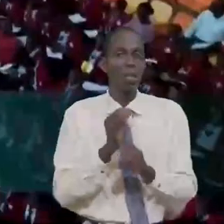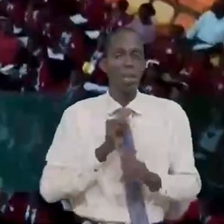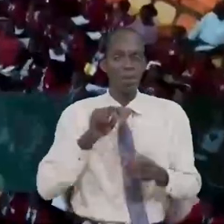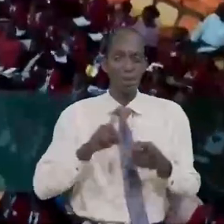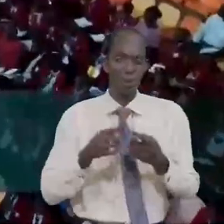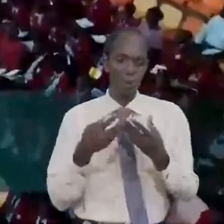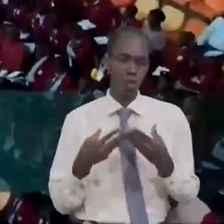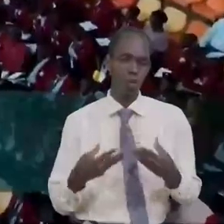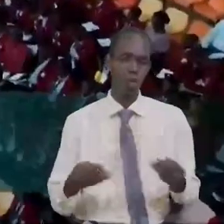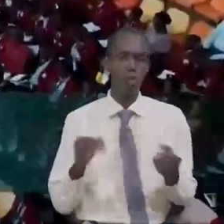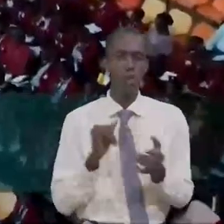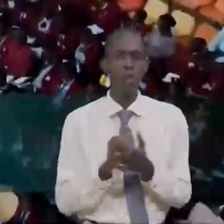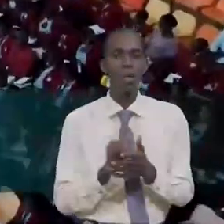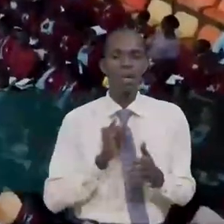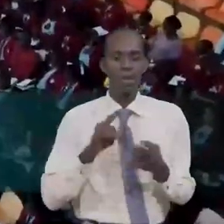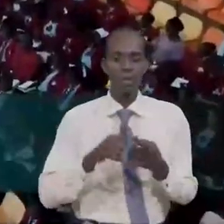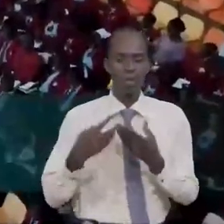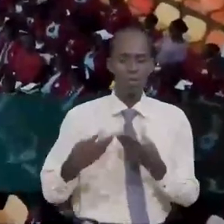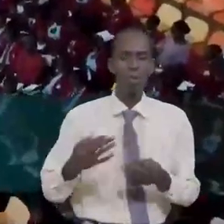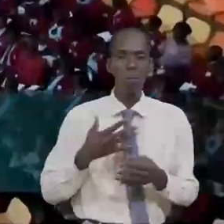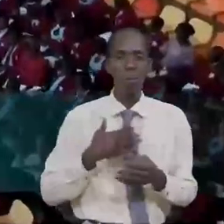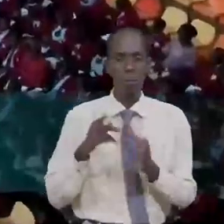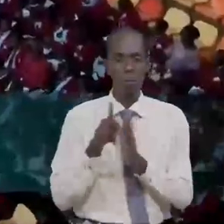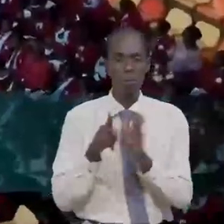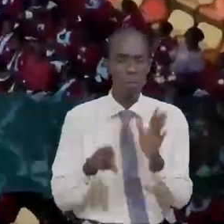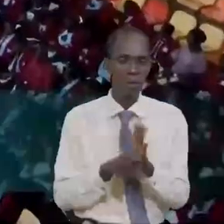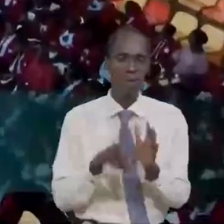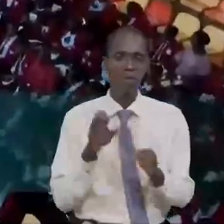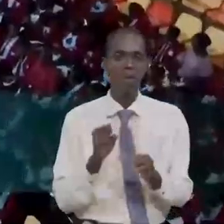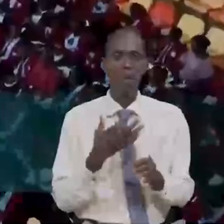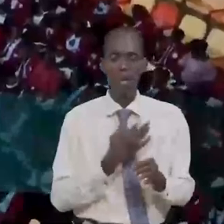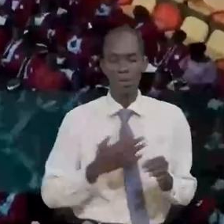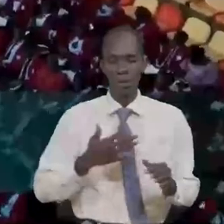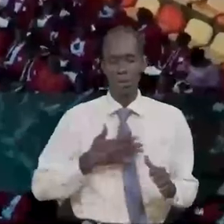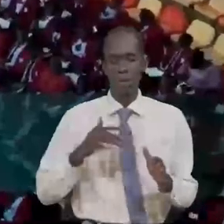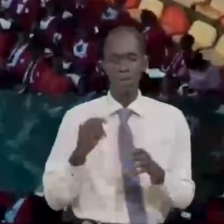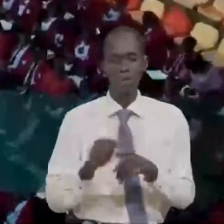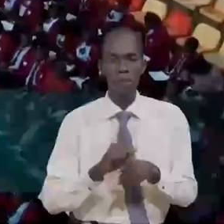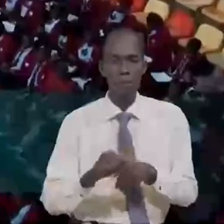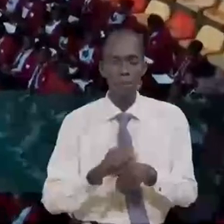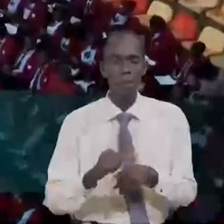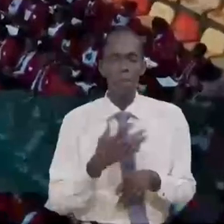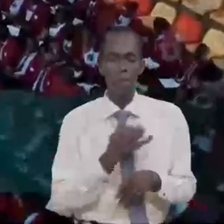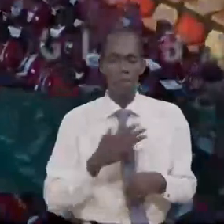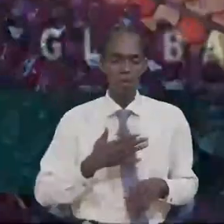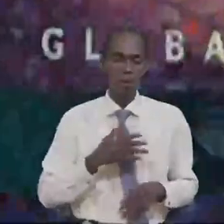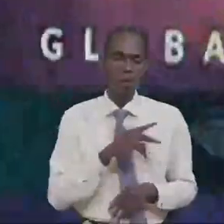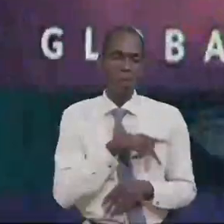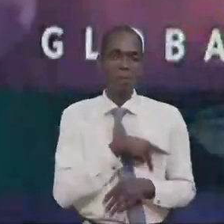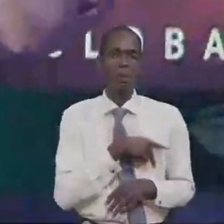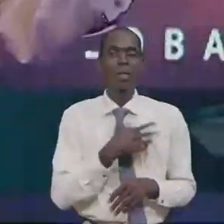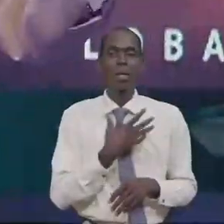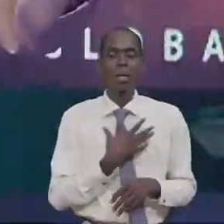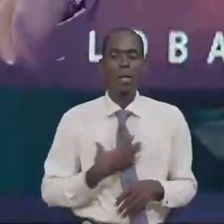mes principes je dois corriger mes pratiques je dois corriger ma personnalité je dois donc